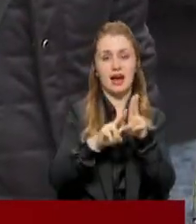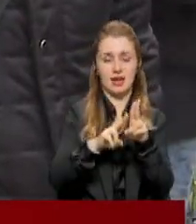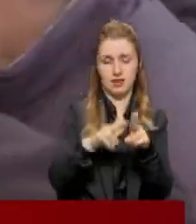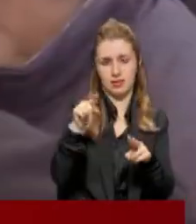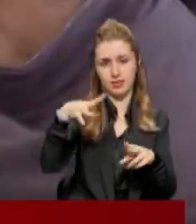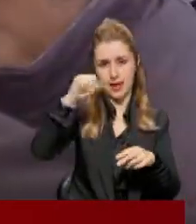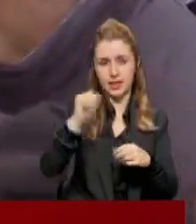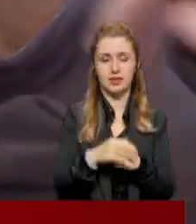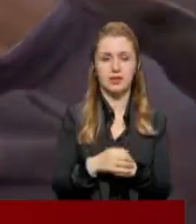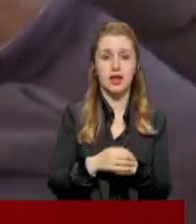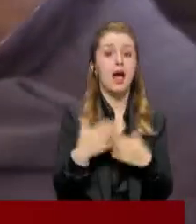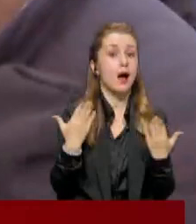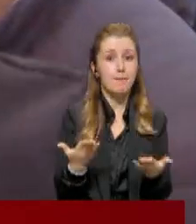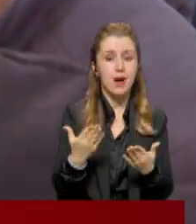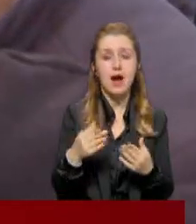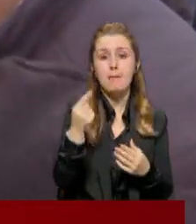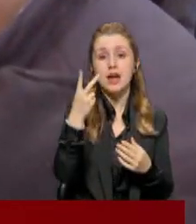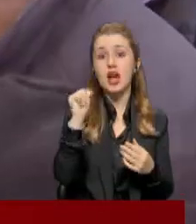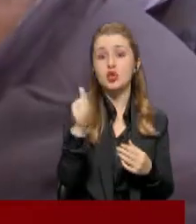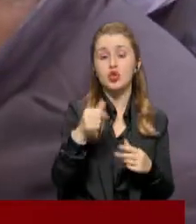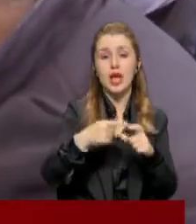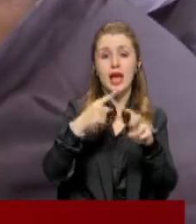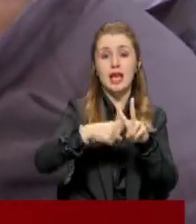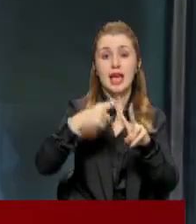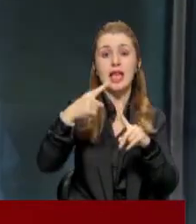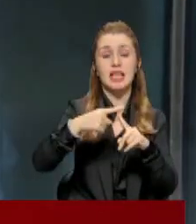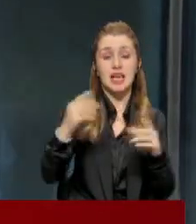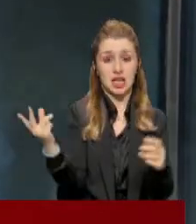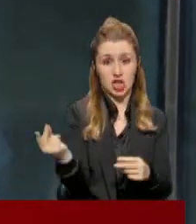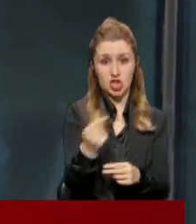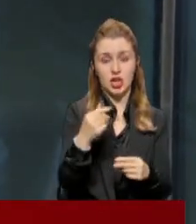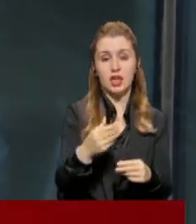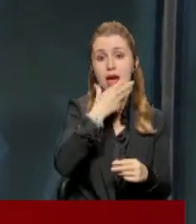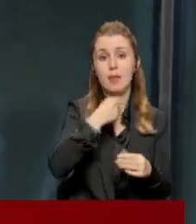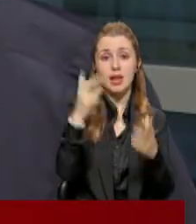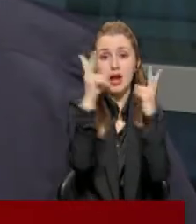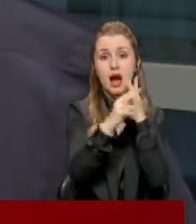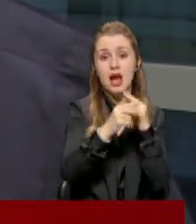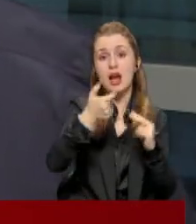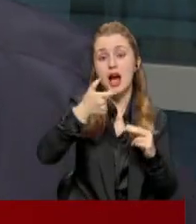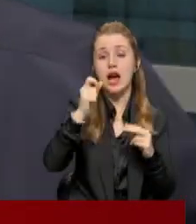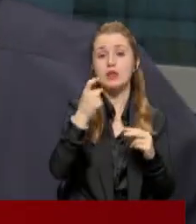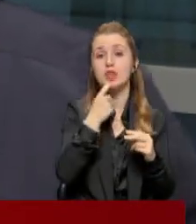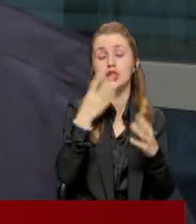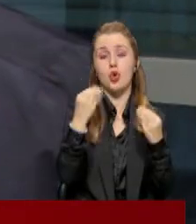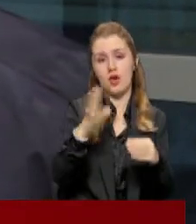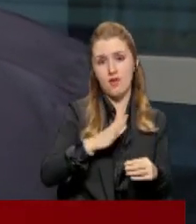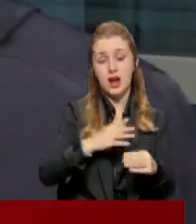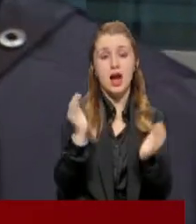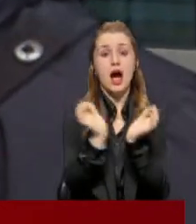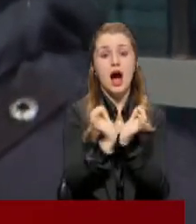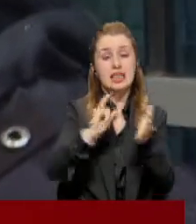Kurumu merkezlerinden. Ancak birkaç günle EYT'yi kaçıran, emeklilik hayali 60 yaşa kalan da var.